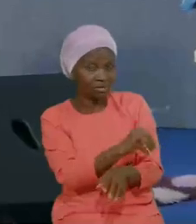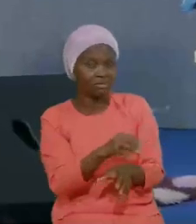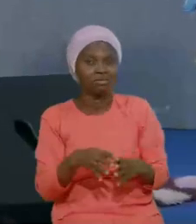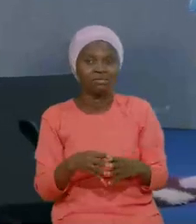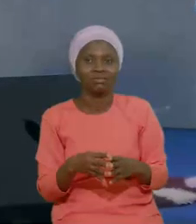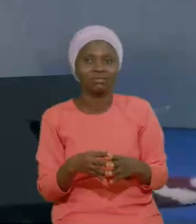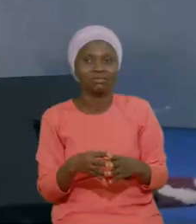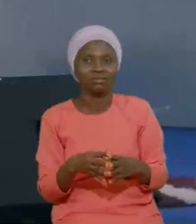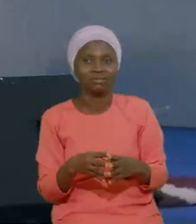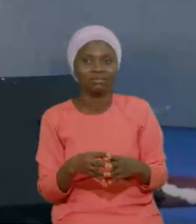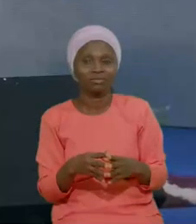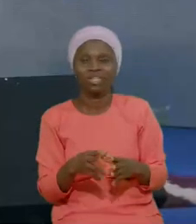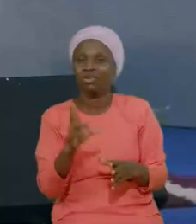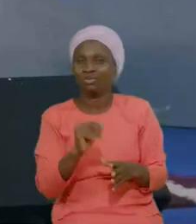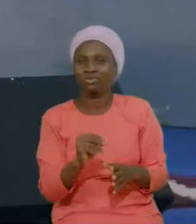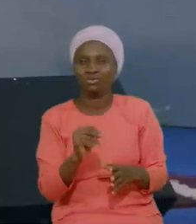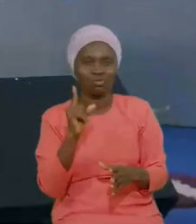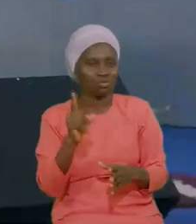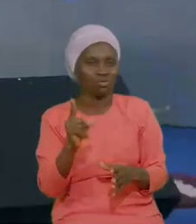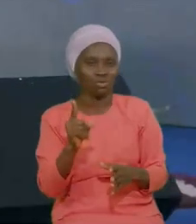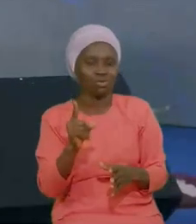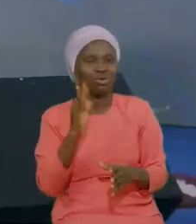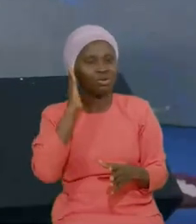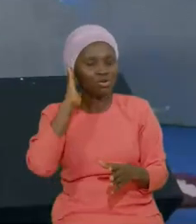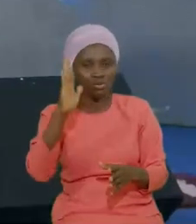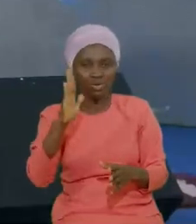Si tout le monde peut être comme eux.